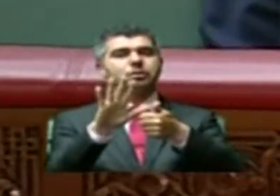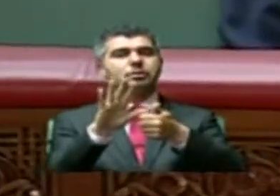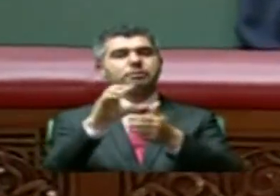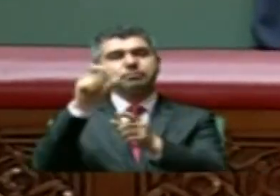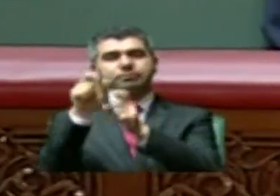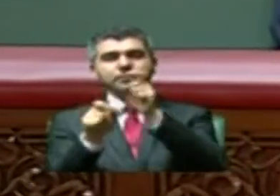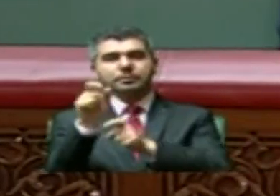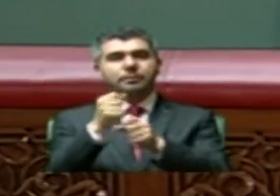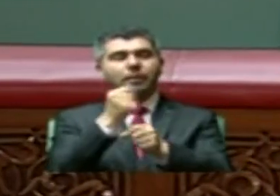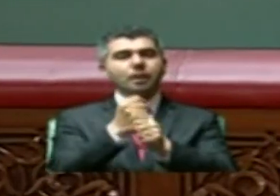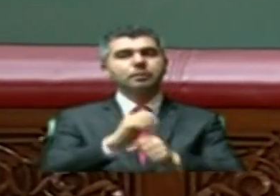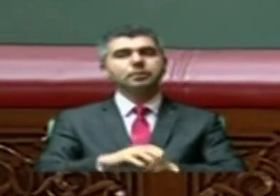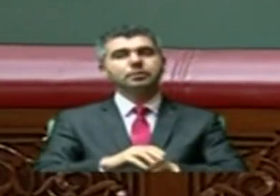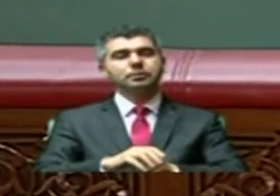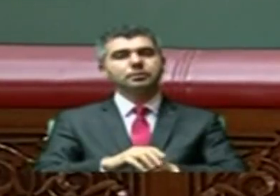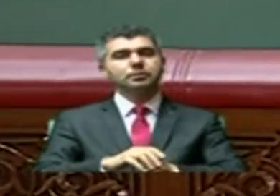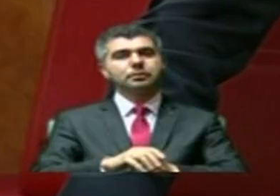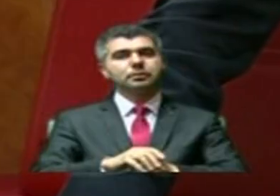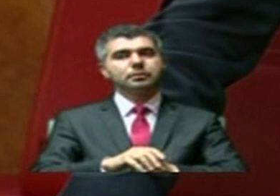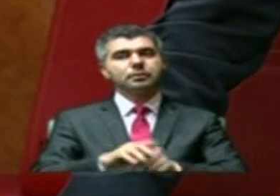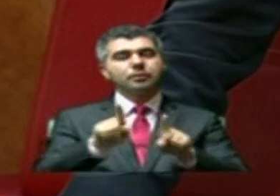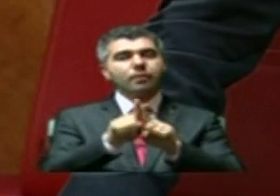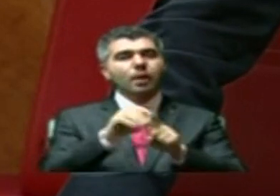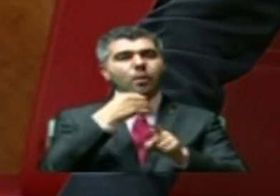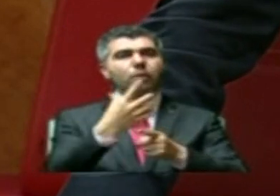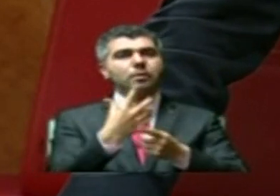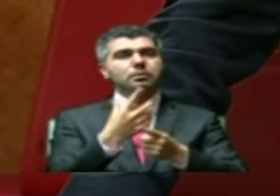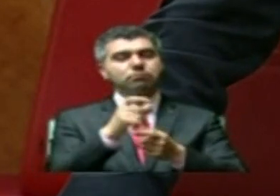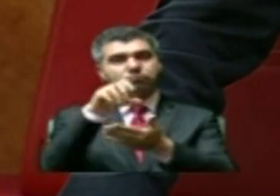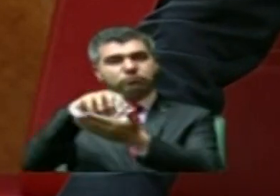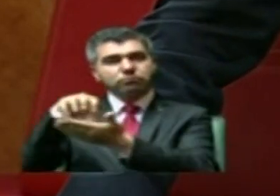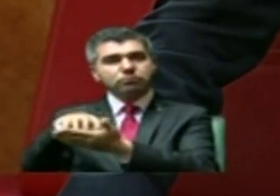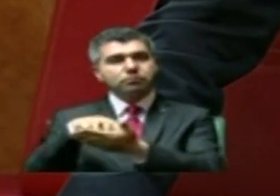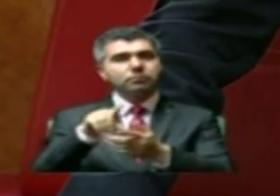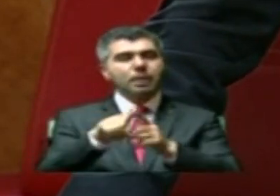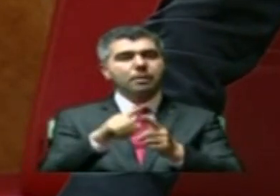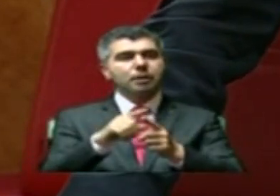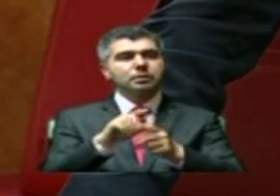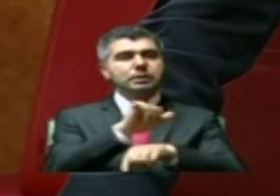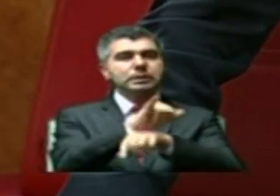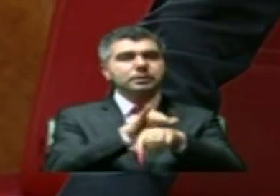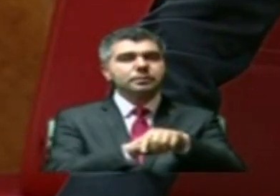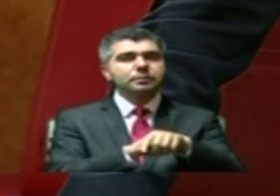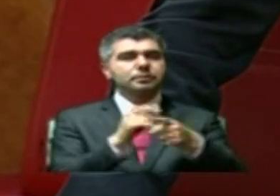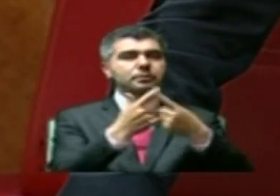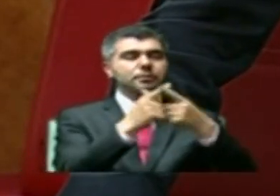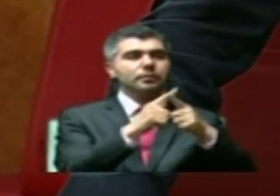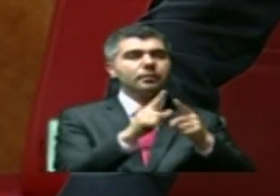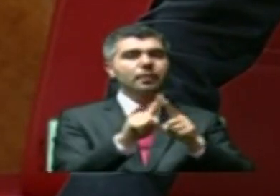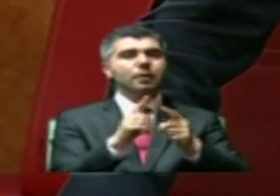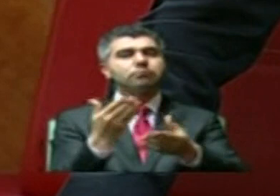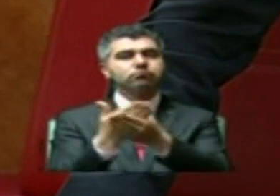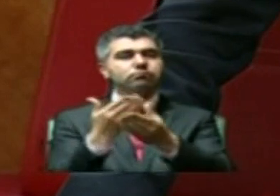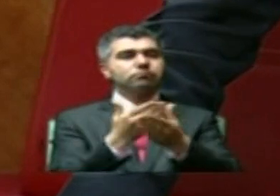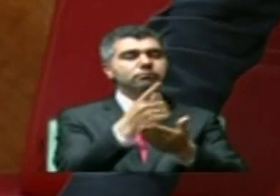الصندوق ديال المرتبط بدعم الاستثمار في إطار صندوق الضمان المركزي، غادي نلقاو أيضا عدد من المشاريع اللي تم الأخذ بها واللي